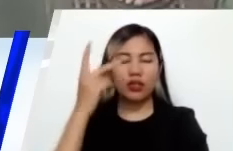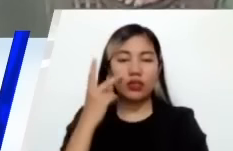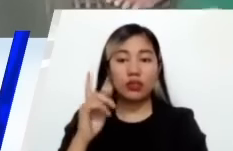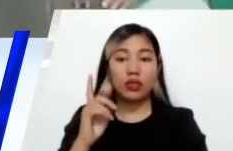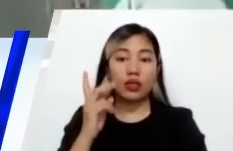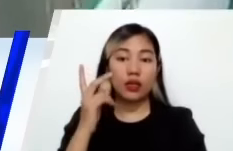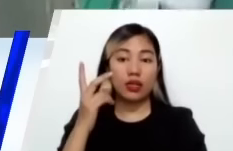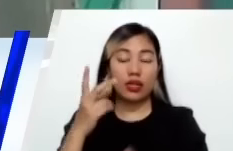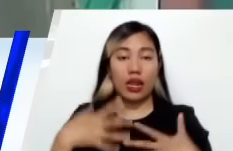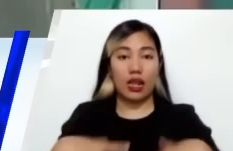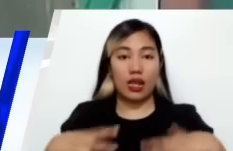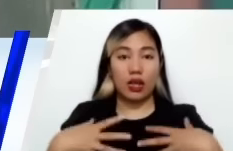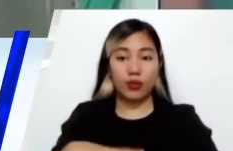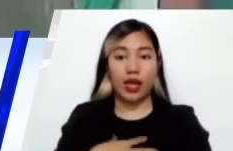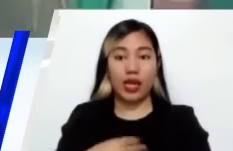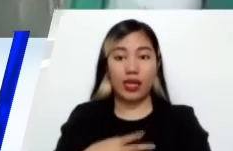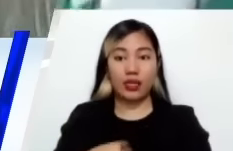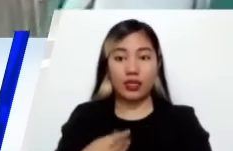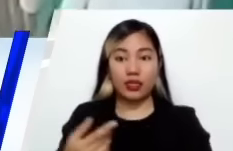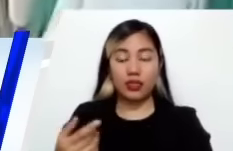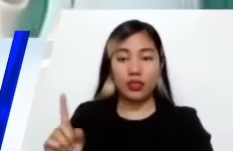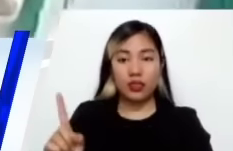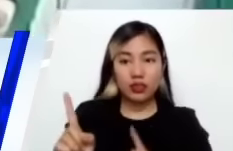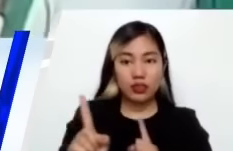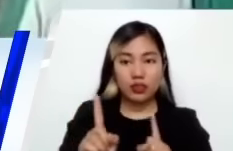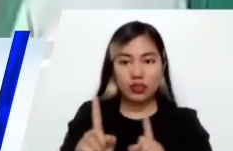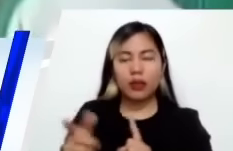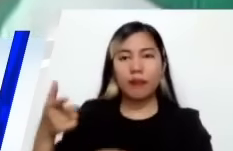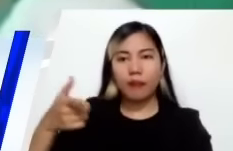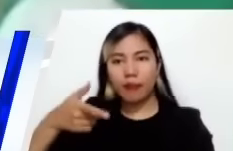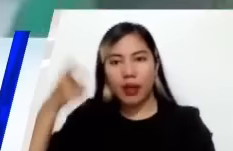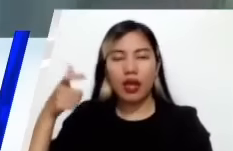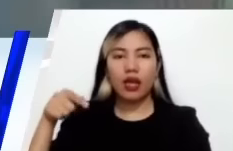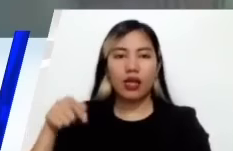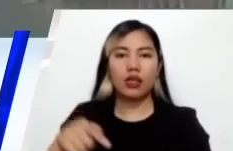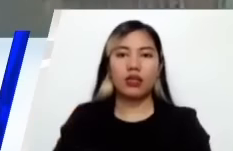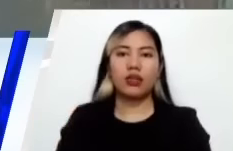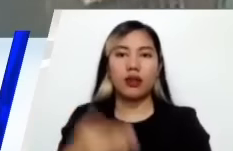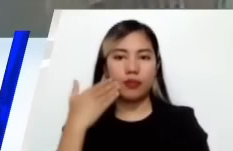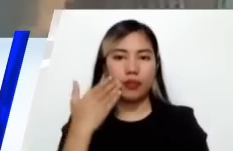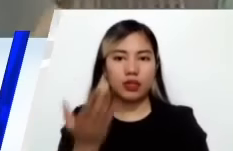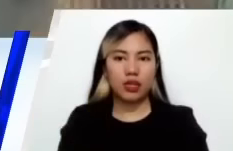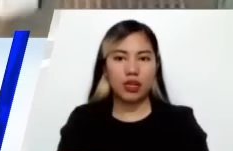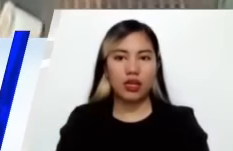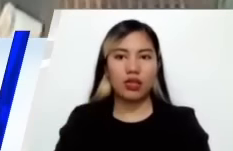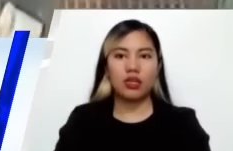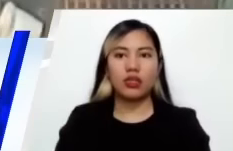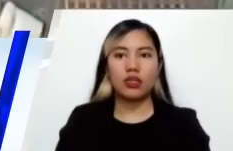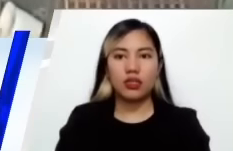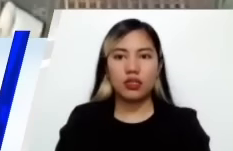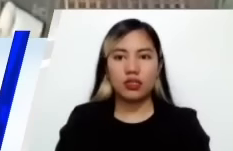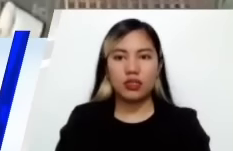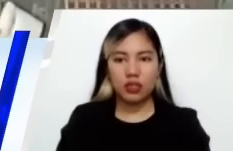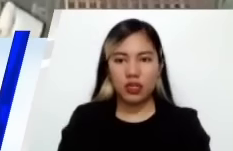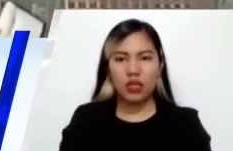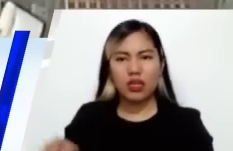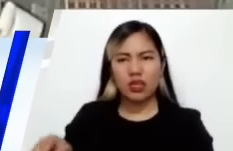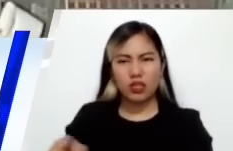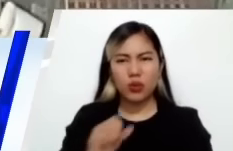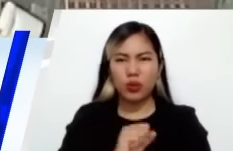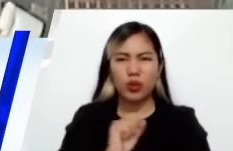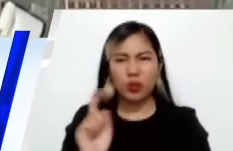at malapitang binaril ang senior citizen. Patay ang 65-anyos na isang mangangalakal. Tukoy na ng